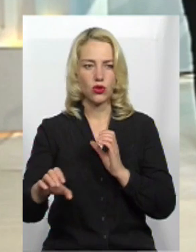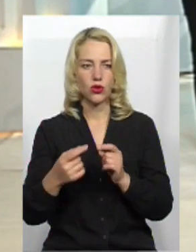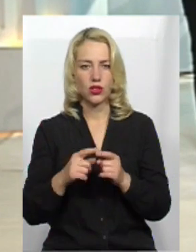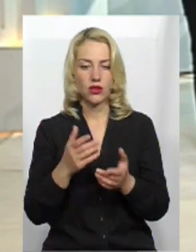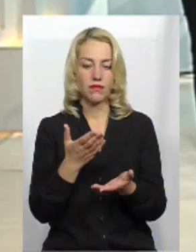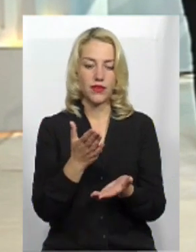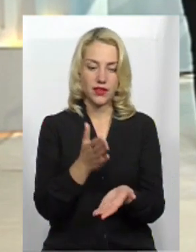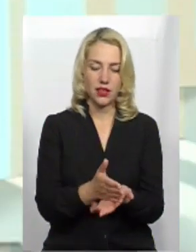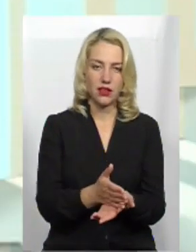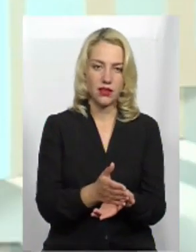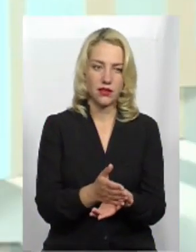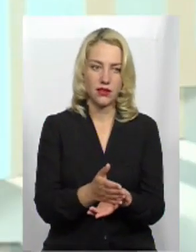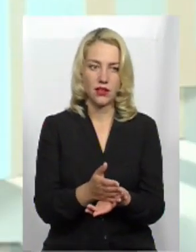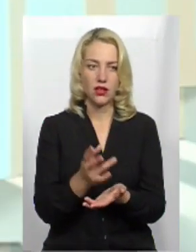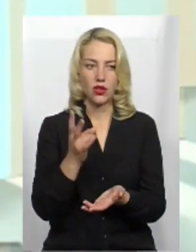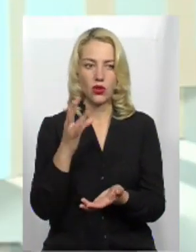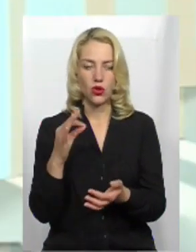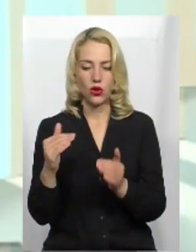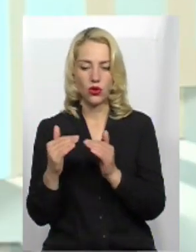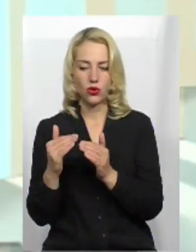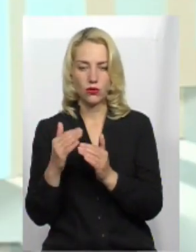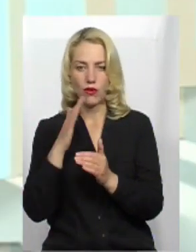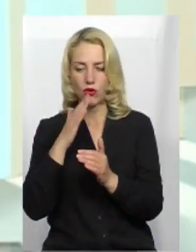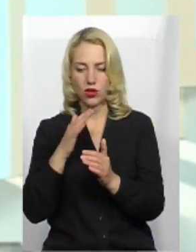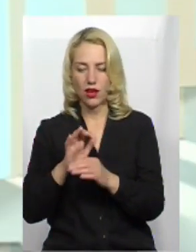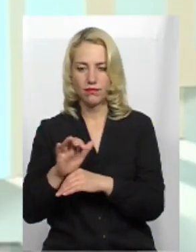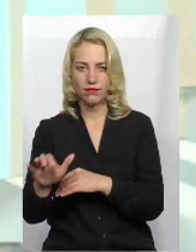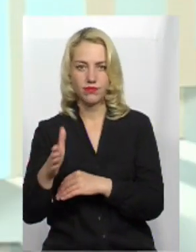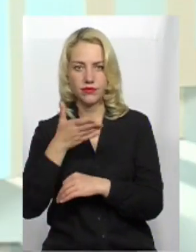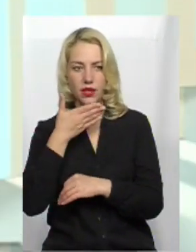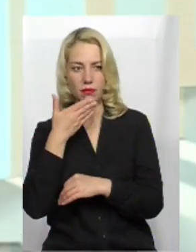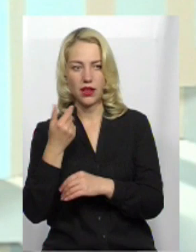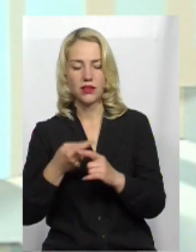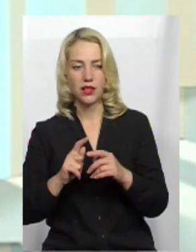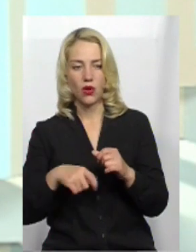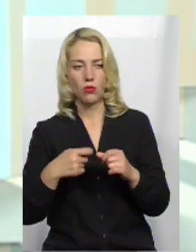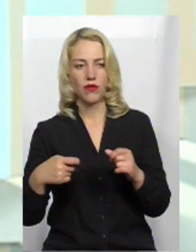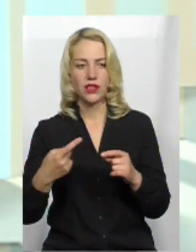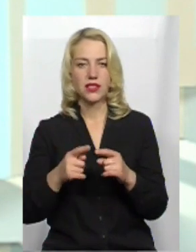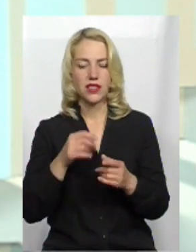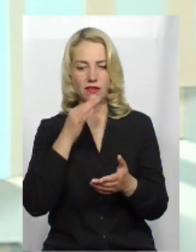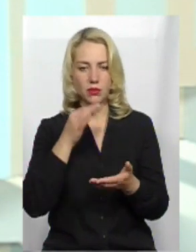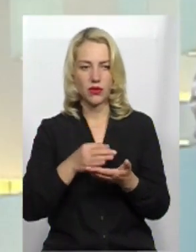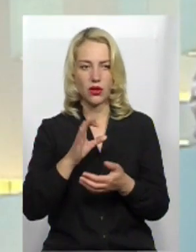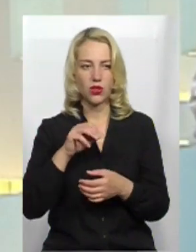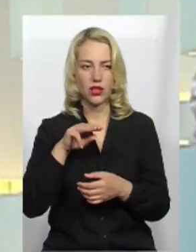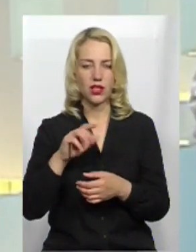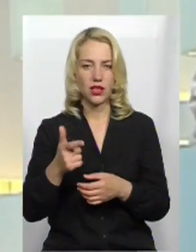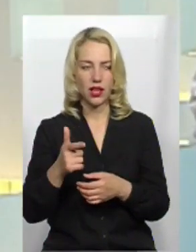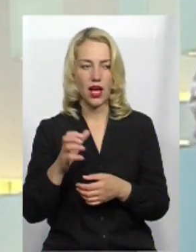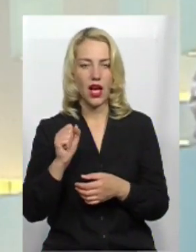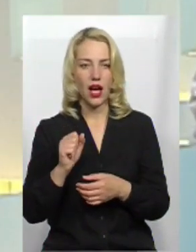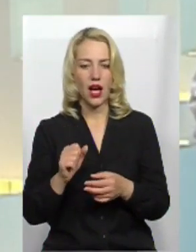проклали, вони лежать, але в помешкання ще вода не надійшла. Тобто, оце от уповідання звільнюються, це відповідальність ОТГ, так?